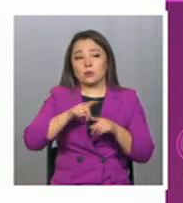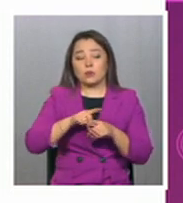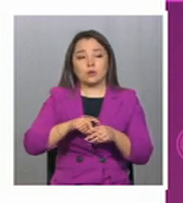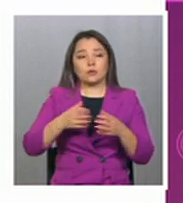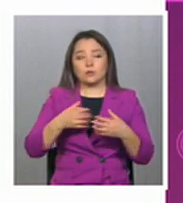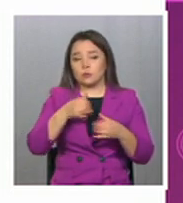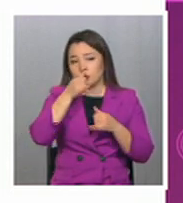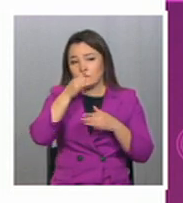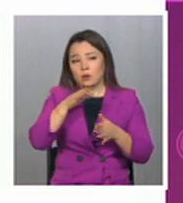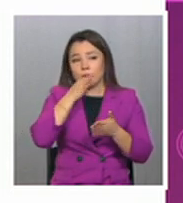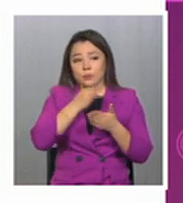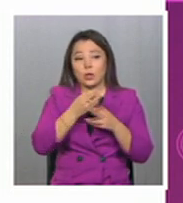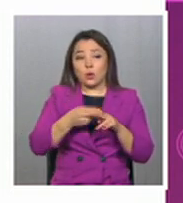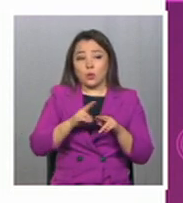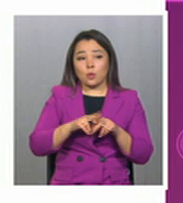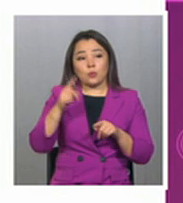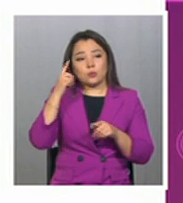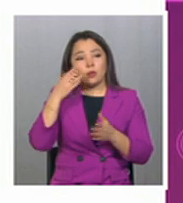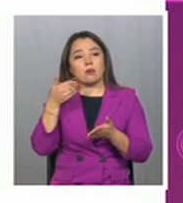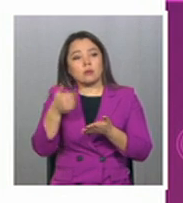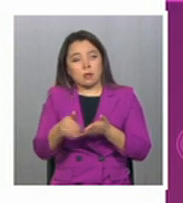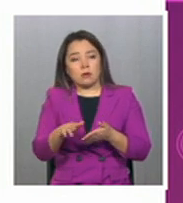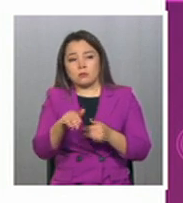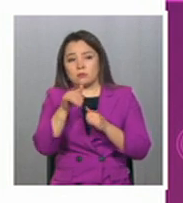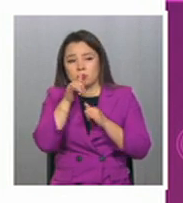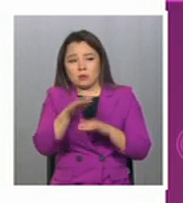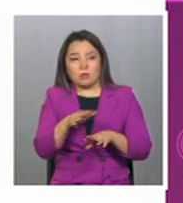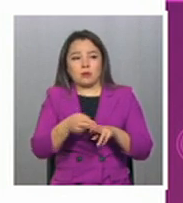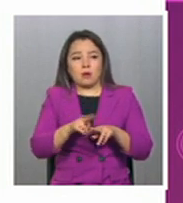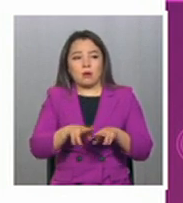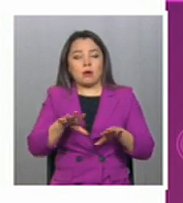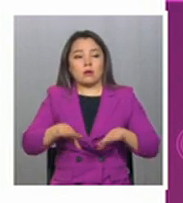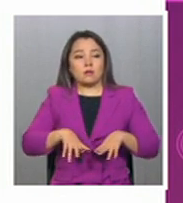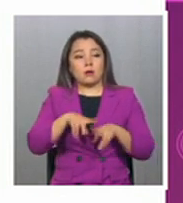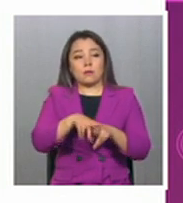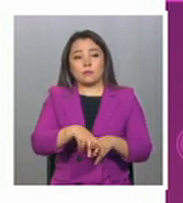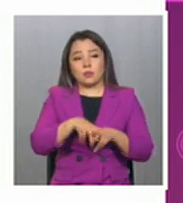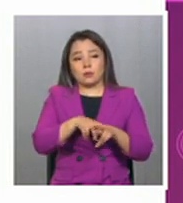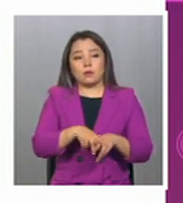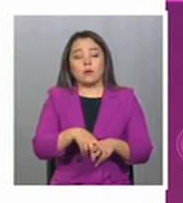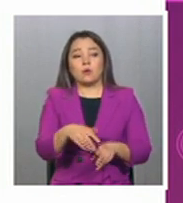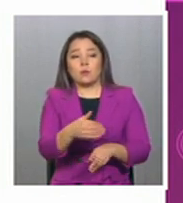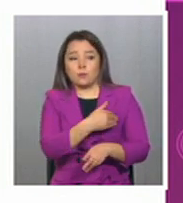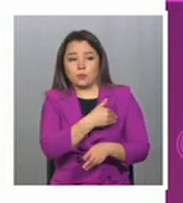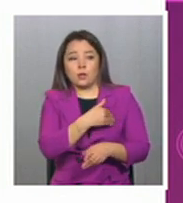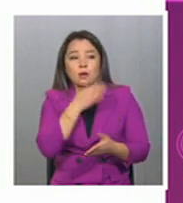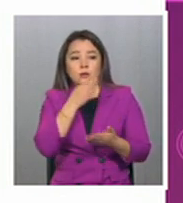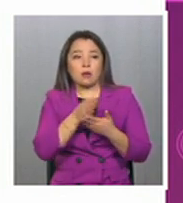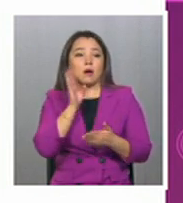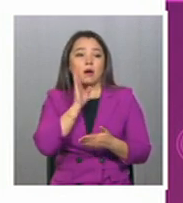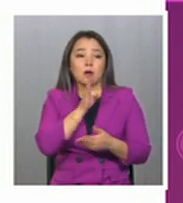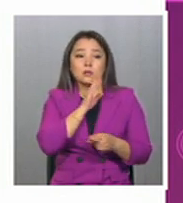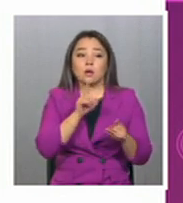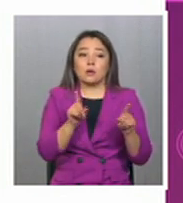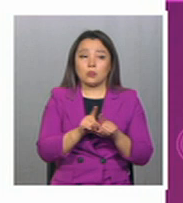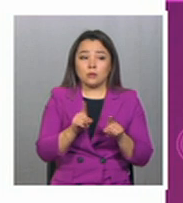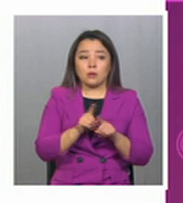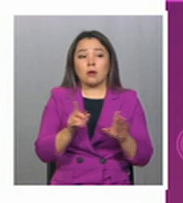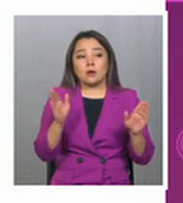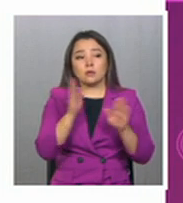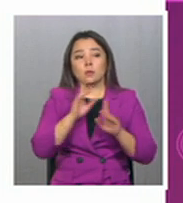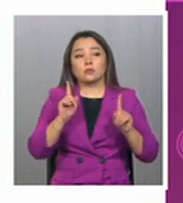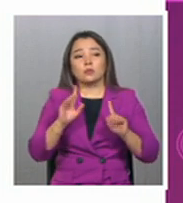Олай болса, бұл ойдан арыл. Мен сенің атқа мініп жүргеніңді қалаймын, анаң да, бірақ тағдырға не